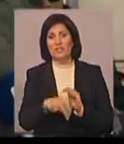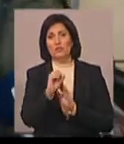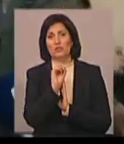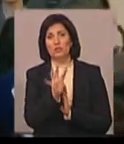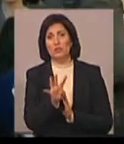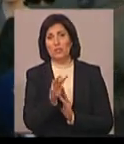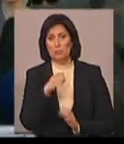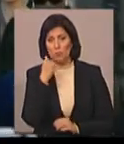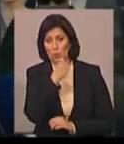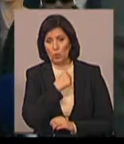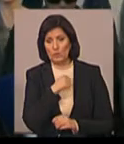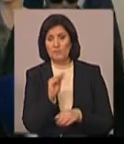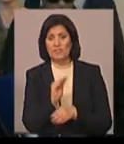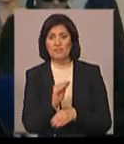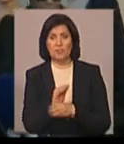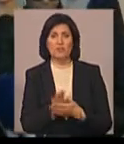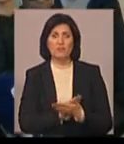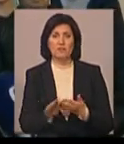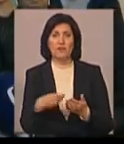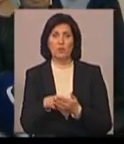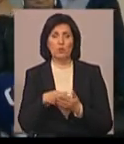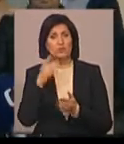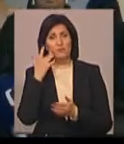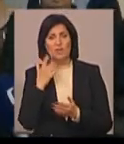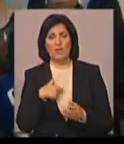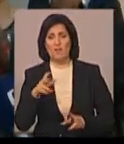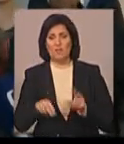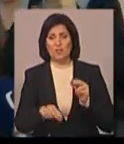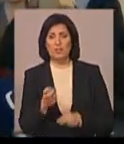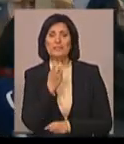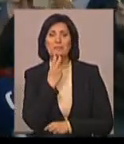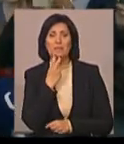2014 році. Звинувачення у відмиванні коштів у США я вважаю сміховинними.